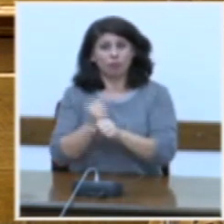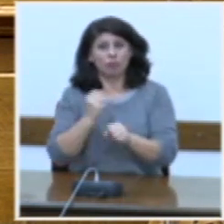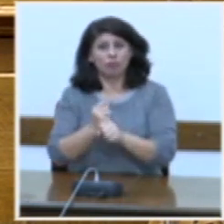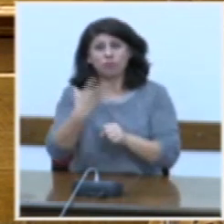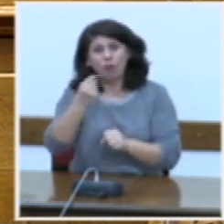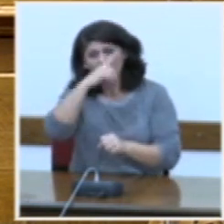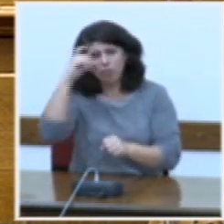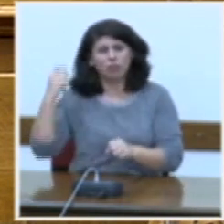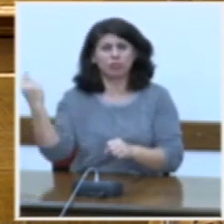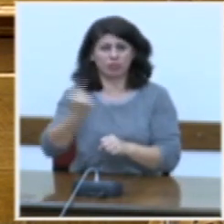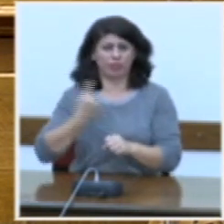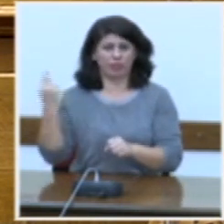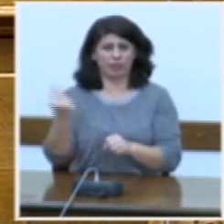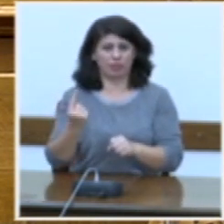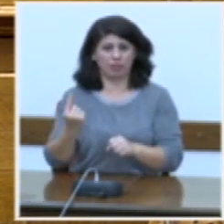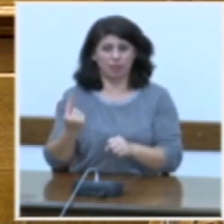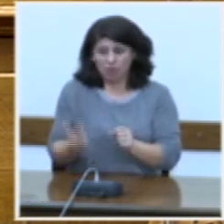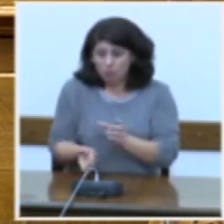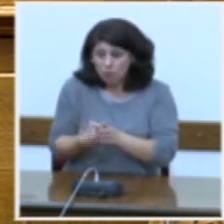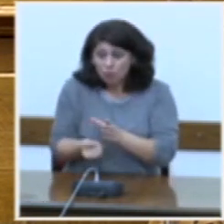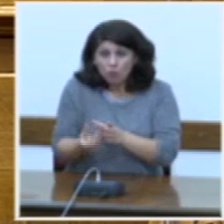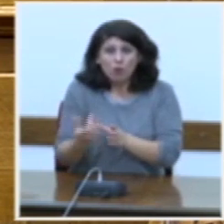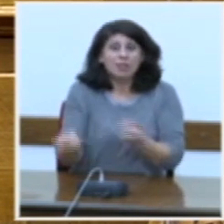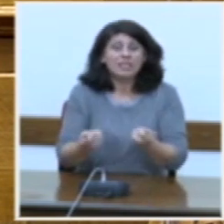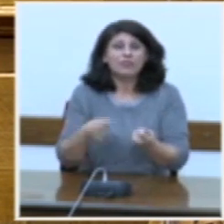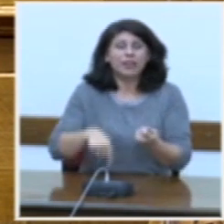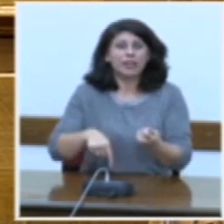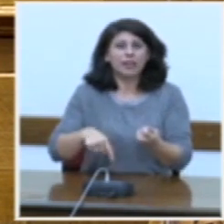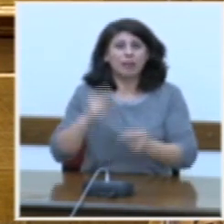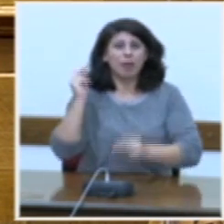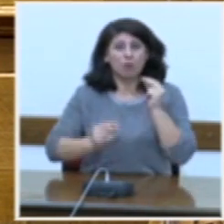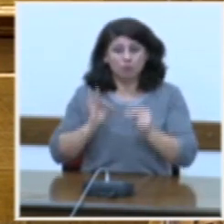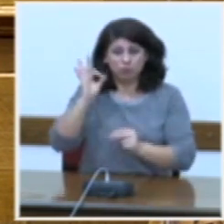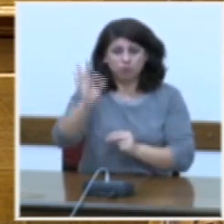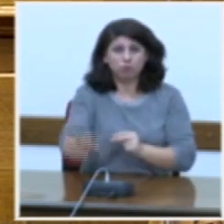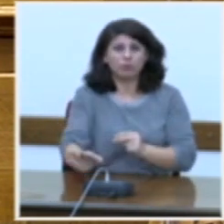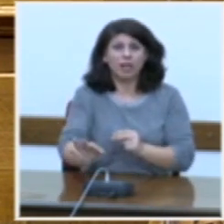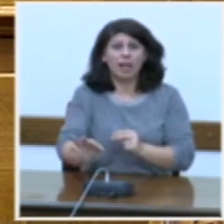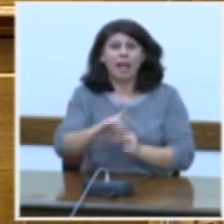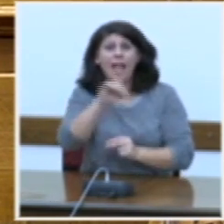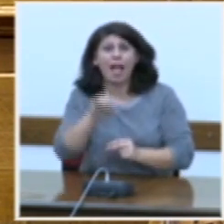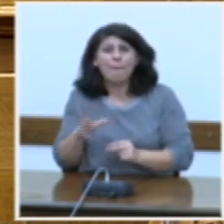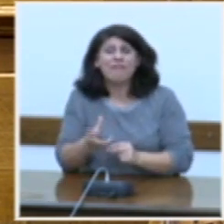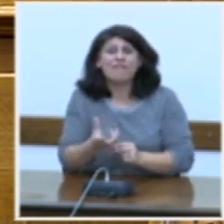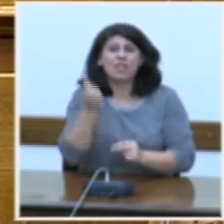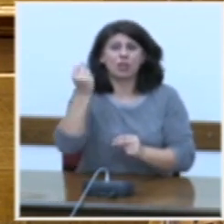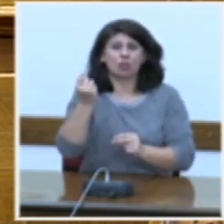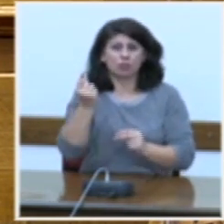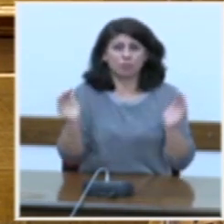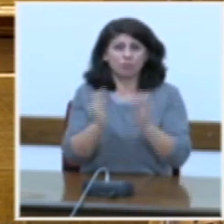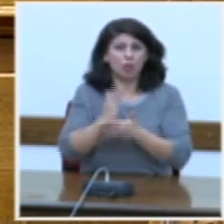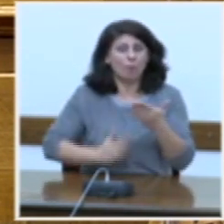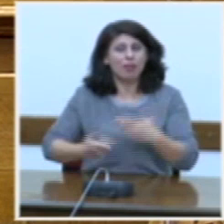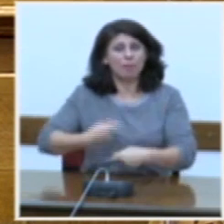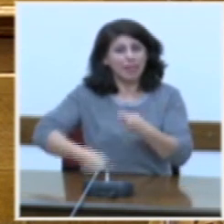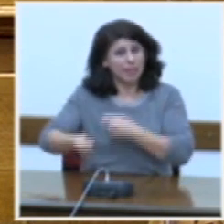συνθήκες. Επικαιρότητα είναι και τα προβλήματα που έχουν οδηγήσει στα όρια της επιβίωσης μικρομεσαίους